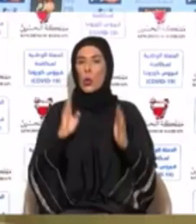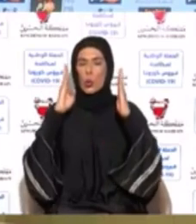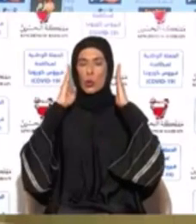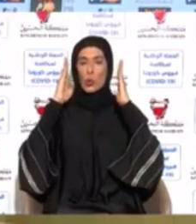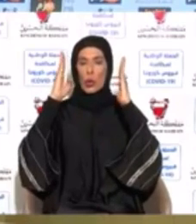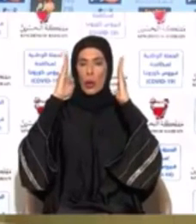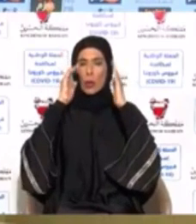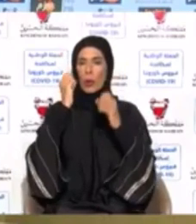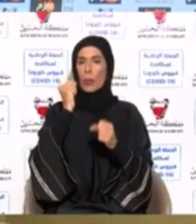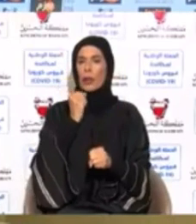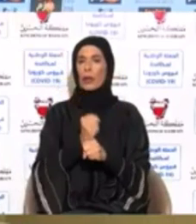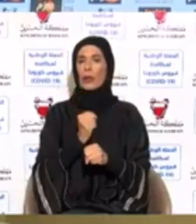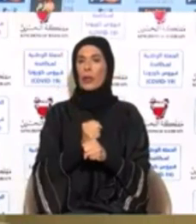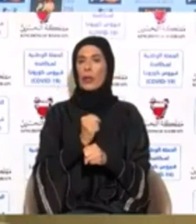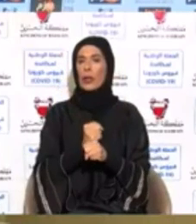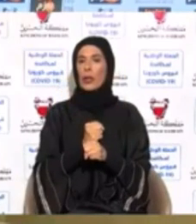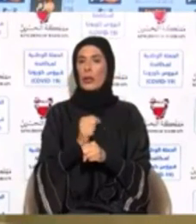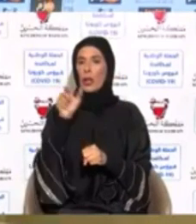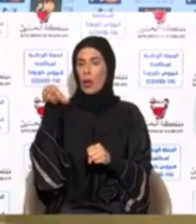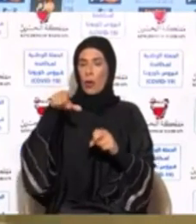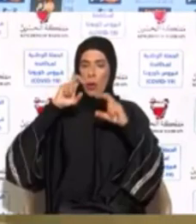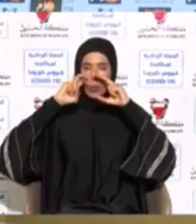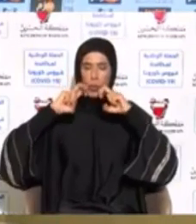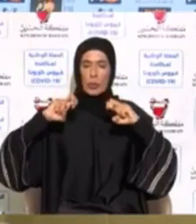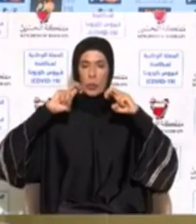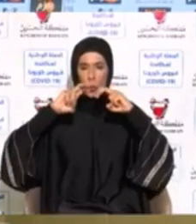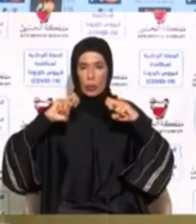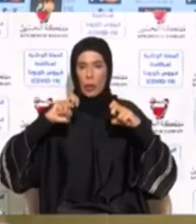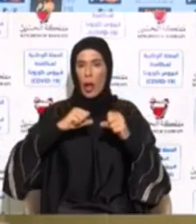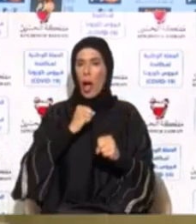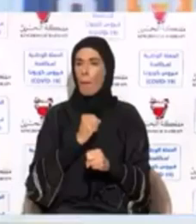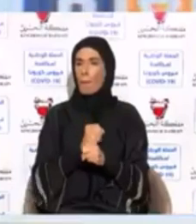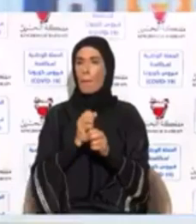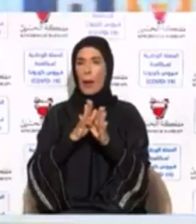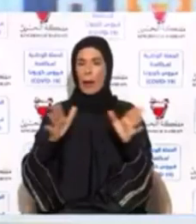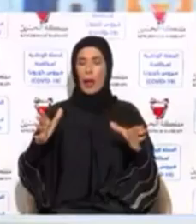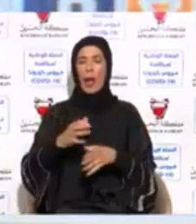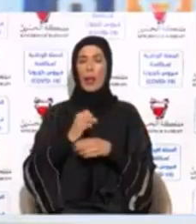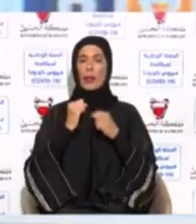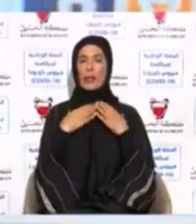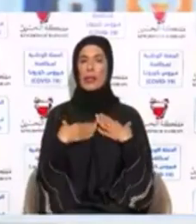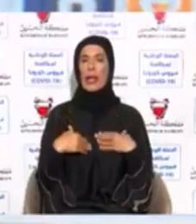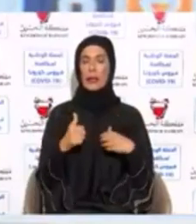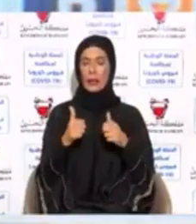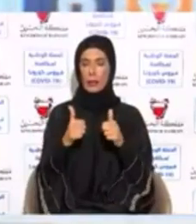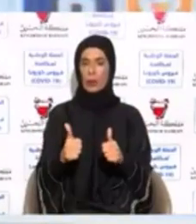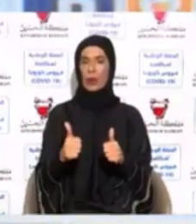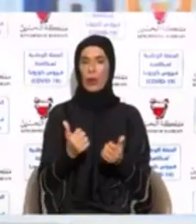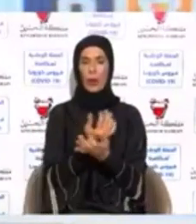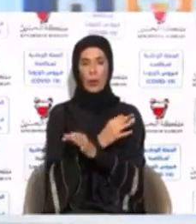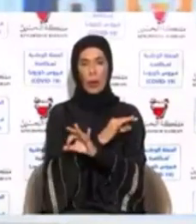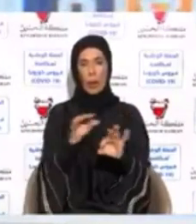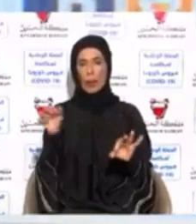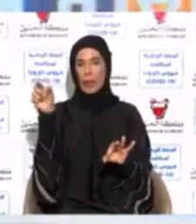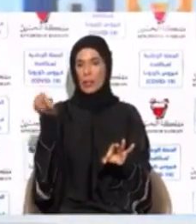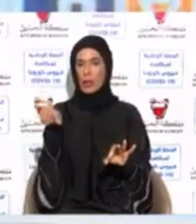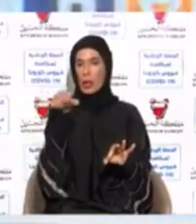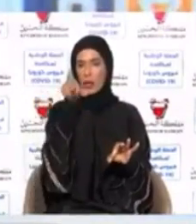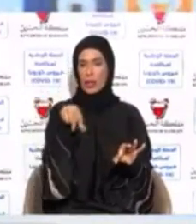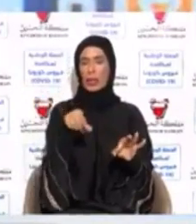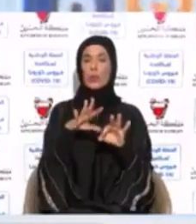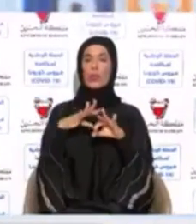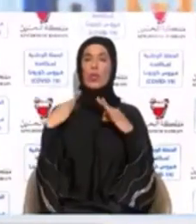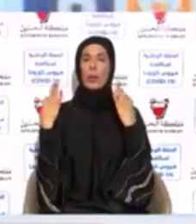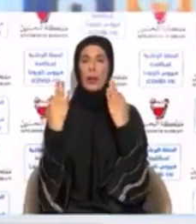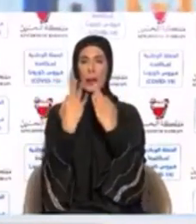الجهود التي تبذلها الطواقم التفتيشية التي لها دور كبير في الحفاظ على صحة كافة أفراد المجتمع.